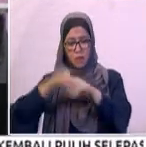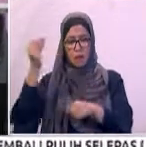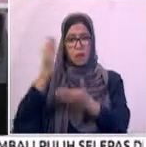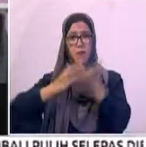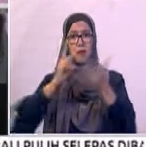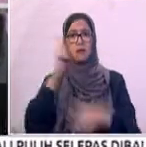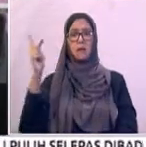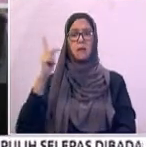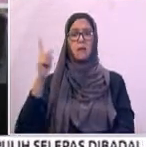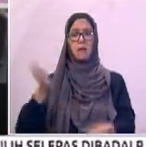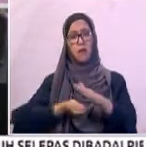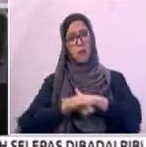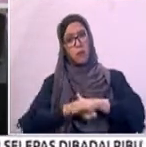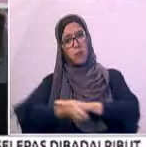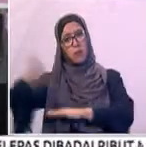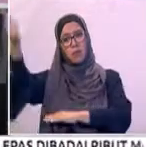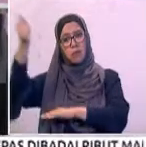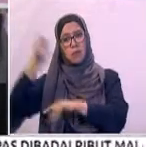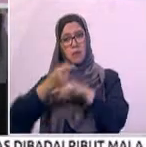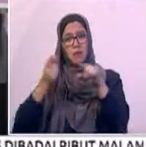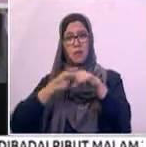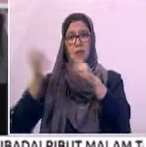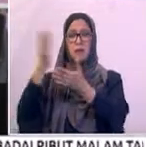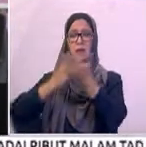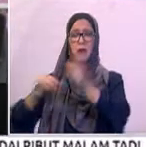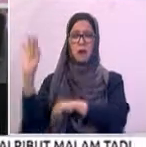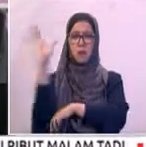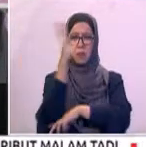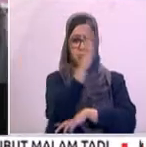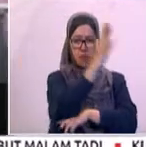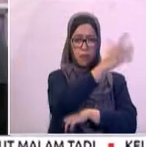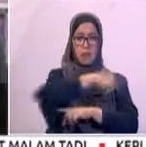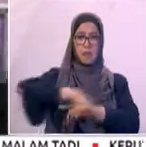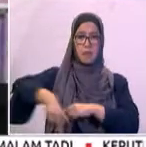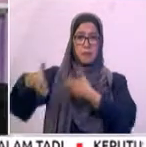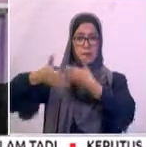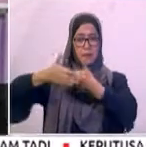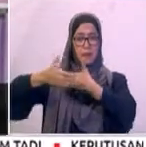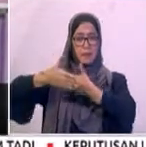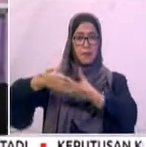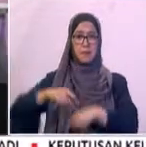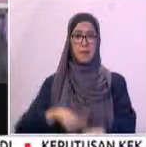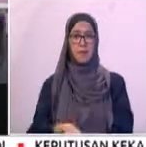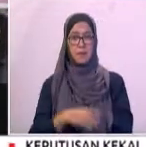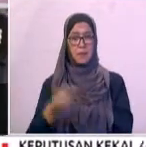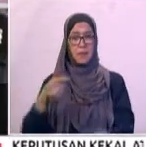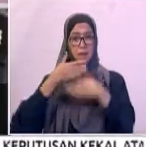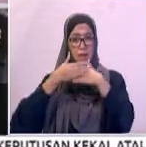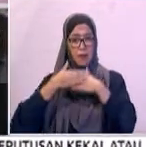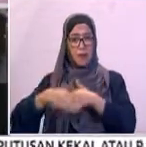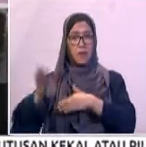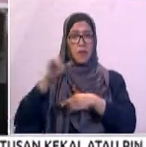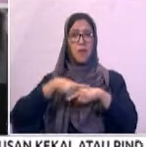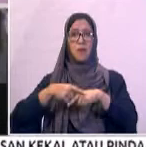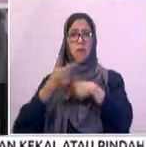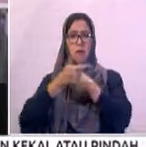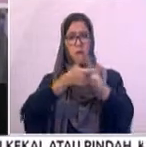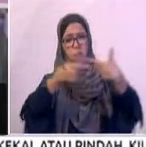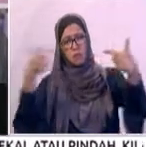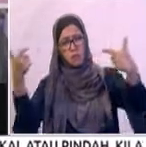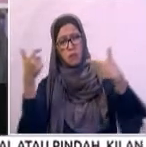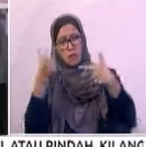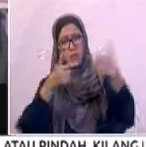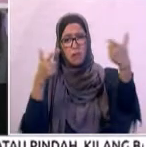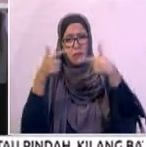telah melarikan diri ke bahagian berluka berhampiran. Setelah berbalas tembakan selesai dan didapati dua suspek